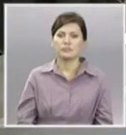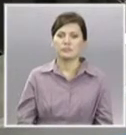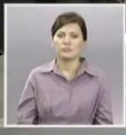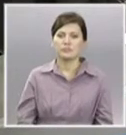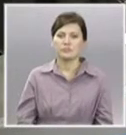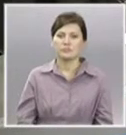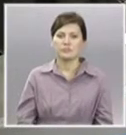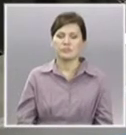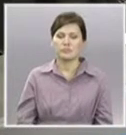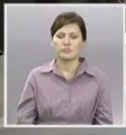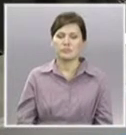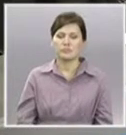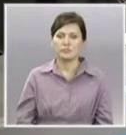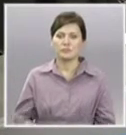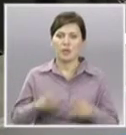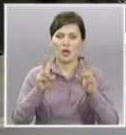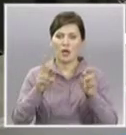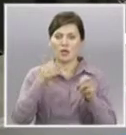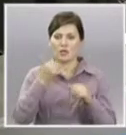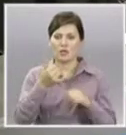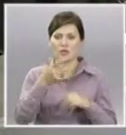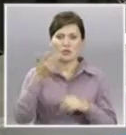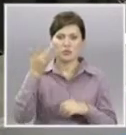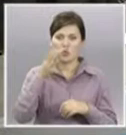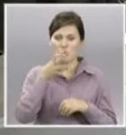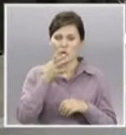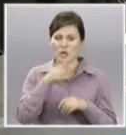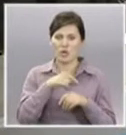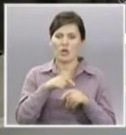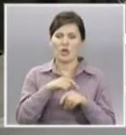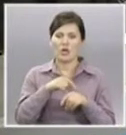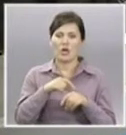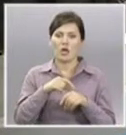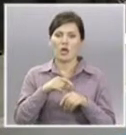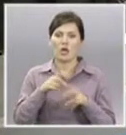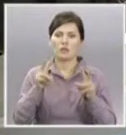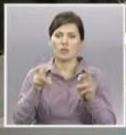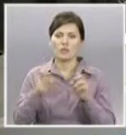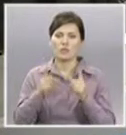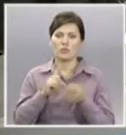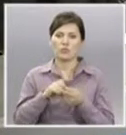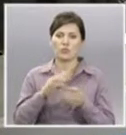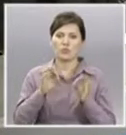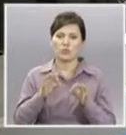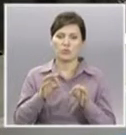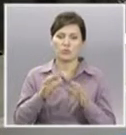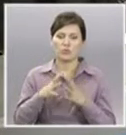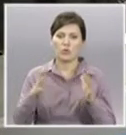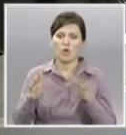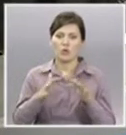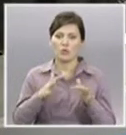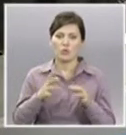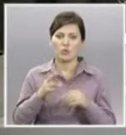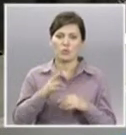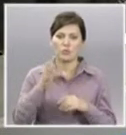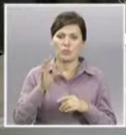Эфирде сіз айта беріңіз. Атауларды жаңа айтып отырсыз. Кеңес кезіндегі атауларды өзгерту, ол дұрыс түсінікті, үлкен шаруа екені.